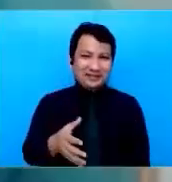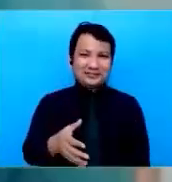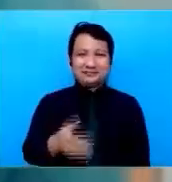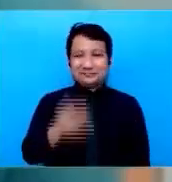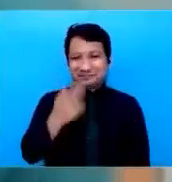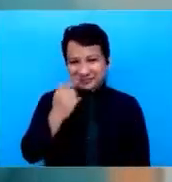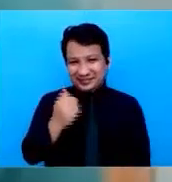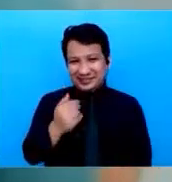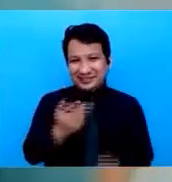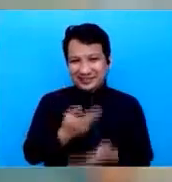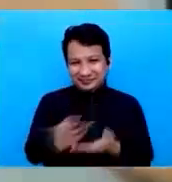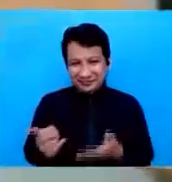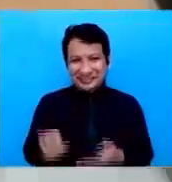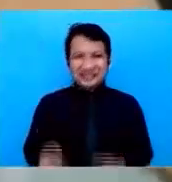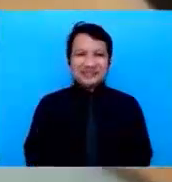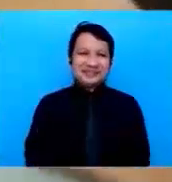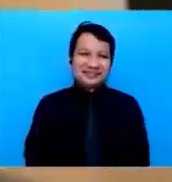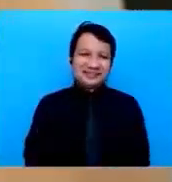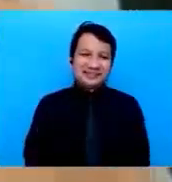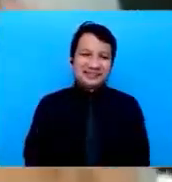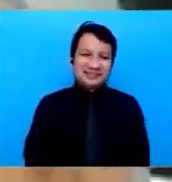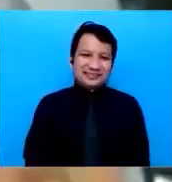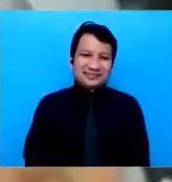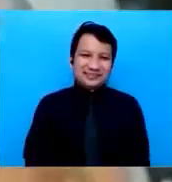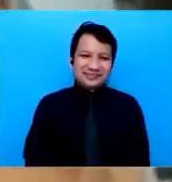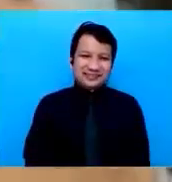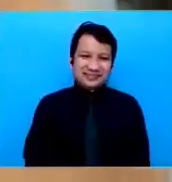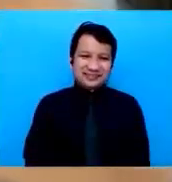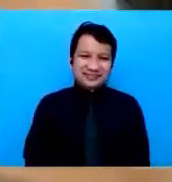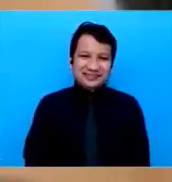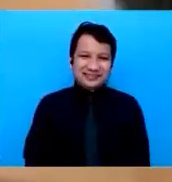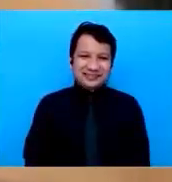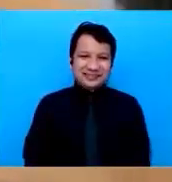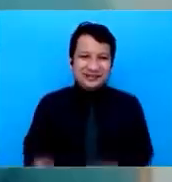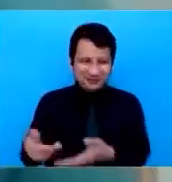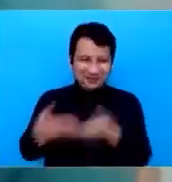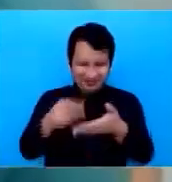sablay pa rin. Basahin mo na nga.